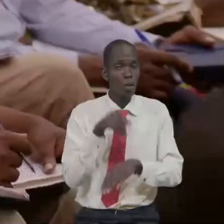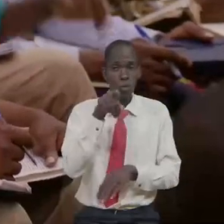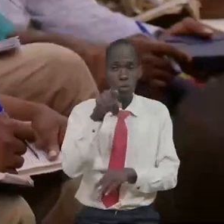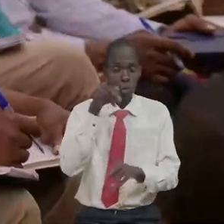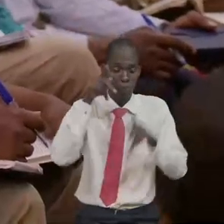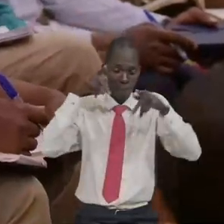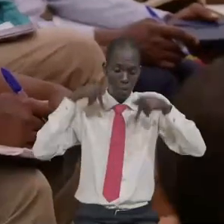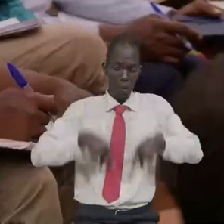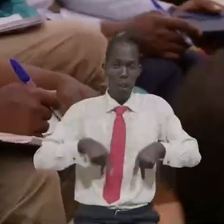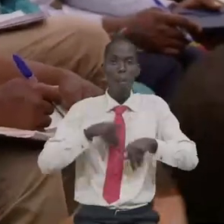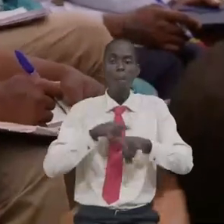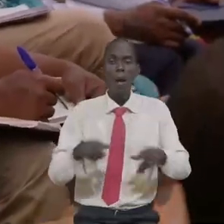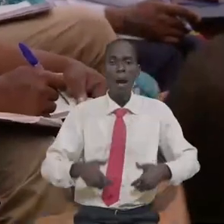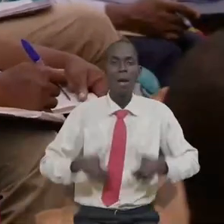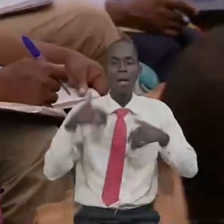nouvelle vie.